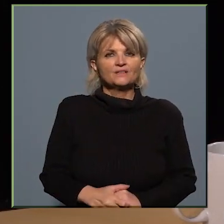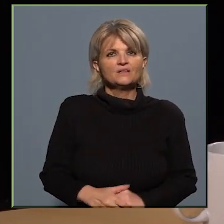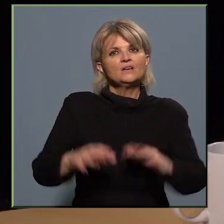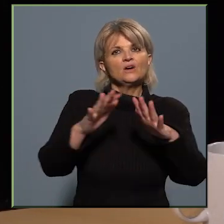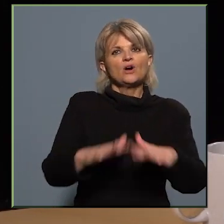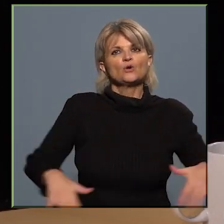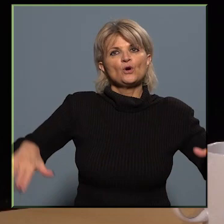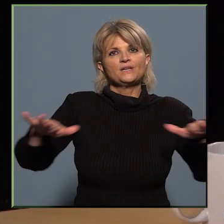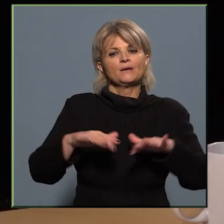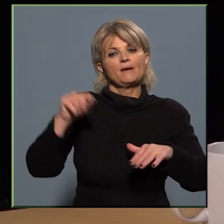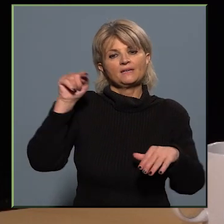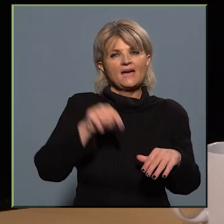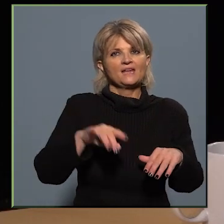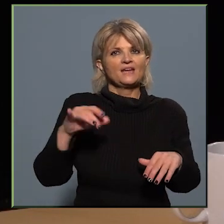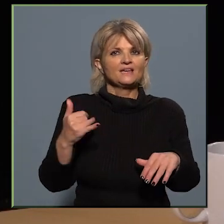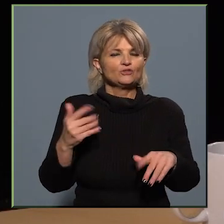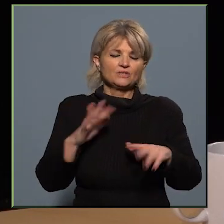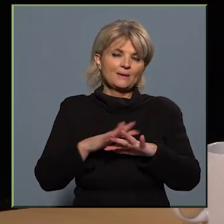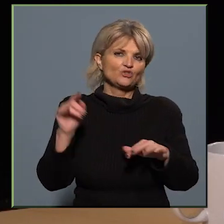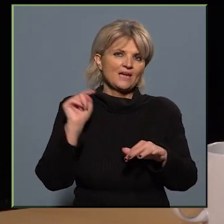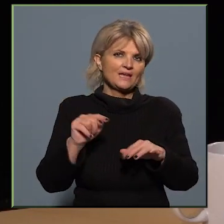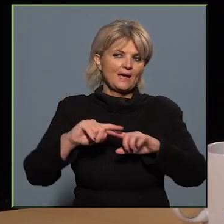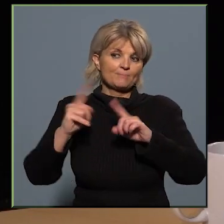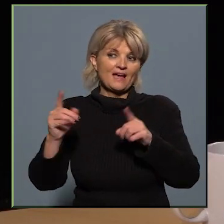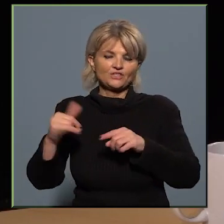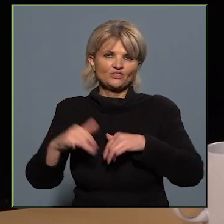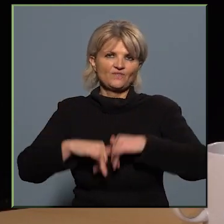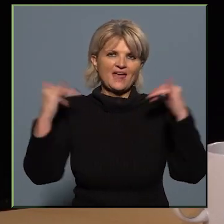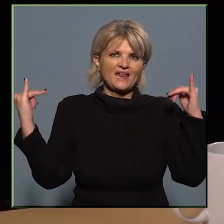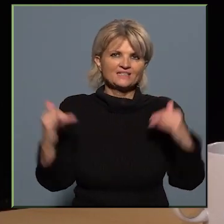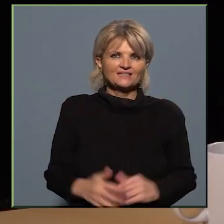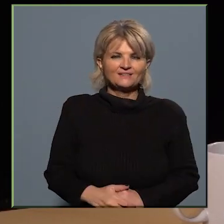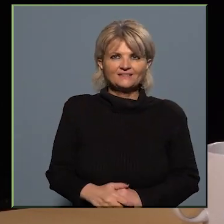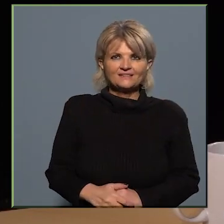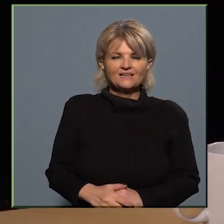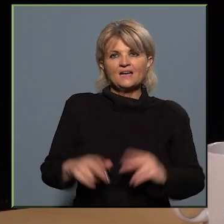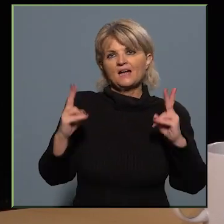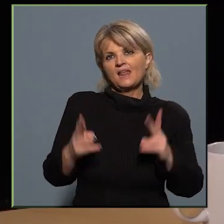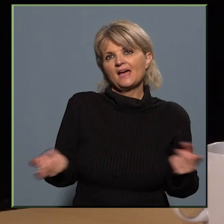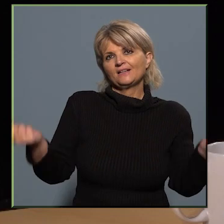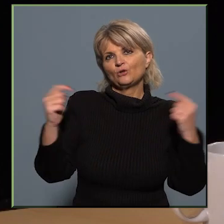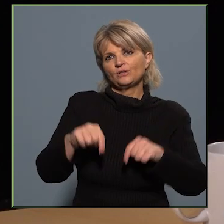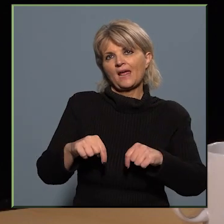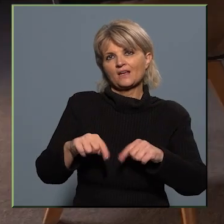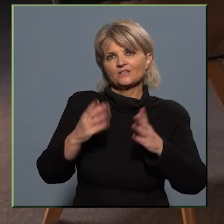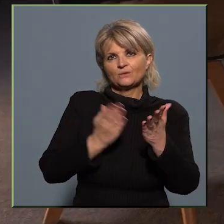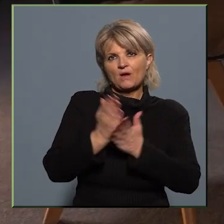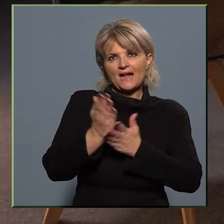környékben akár erre, és nem csak erre, hiszen mást is fejlesztünk, megjelhetnek ilyen típusú